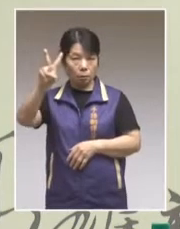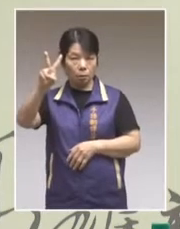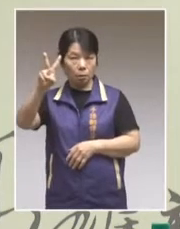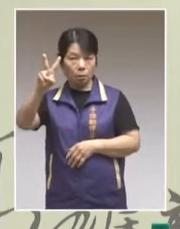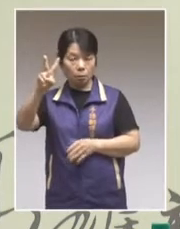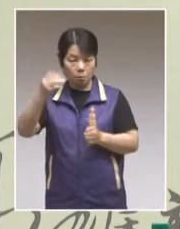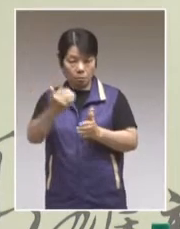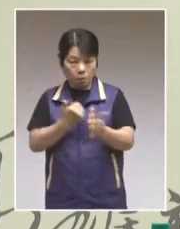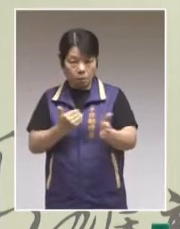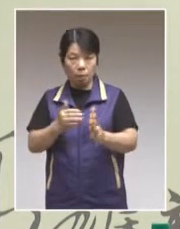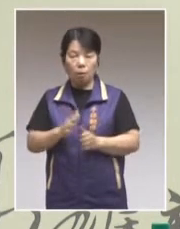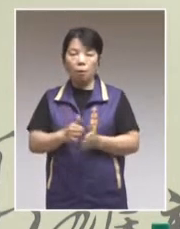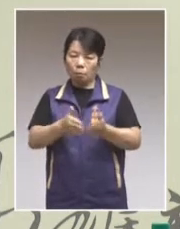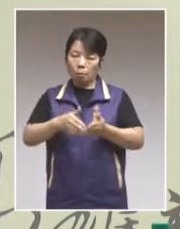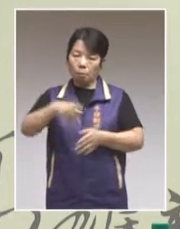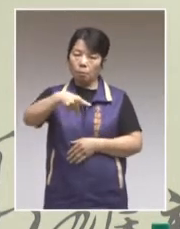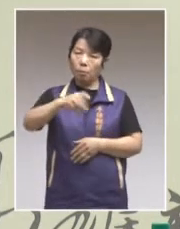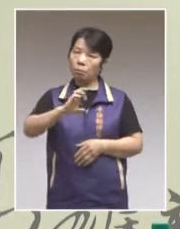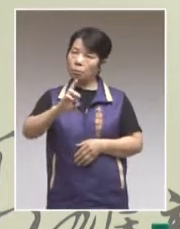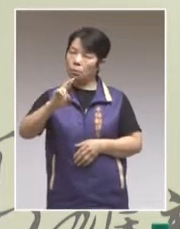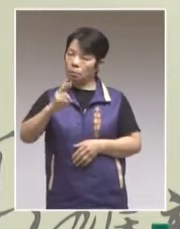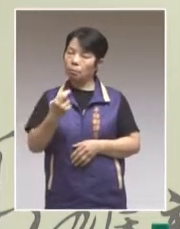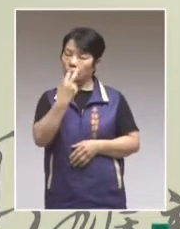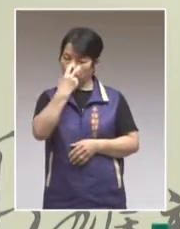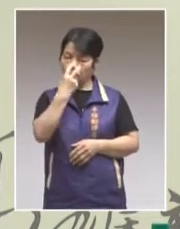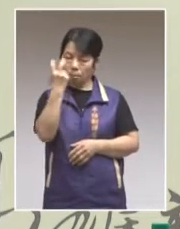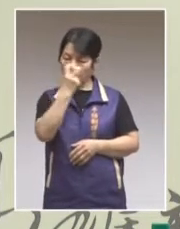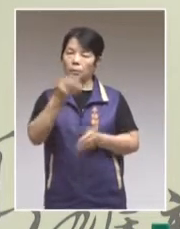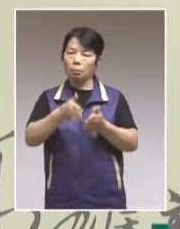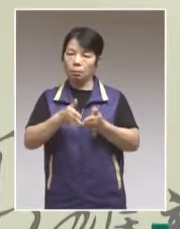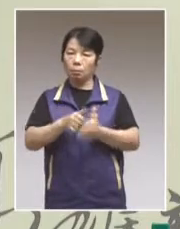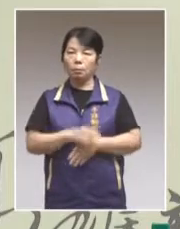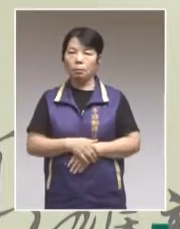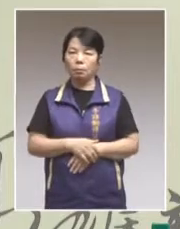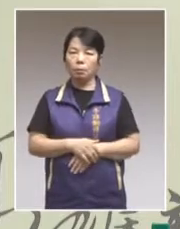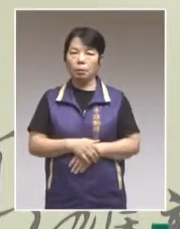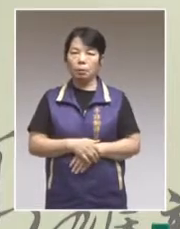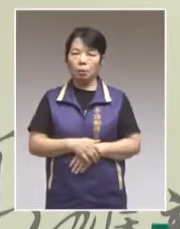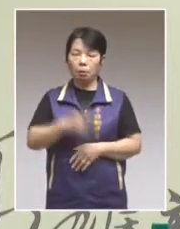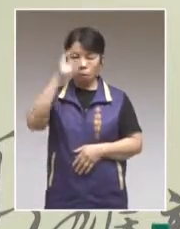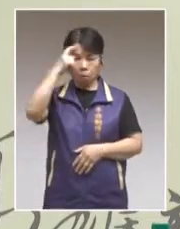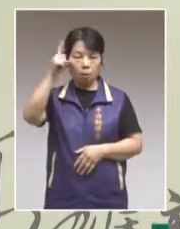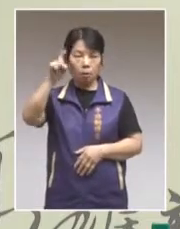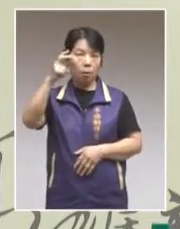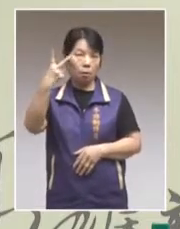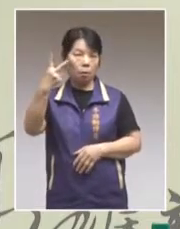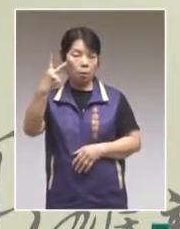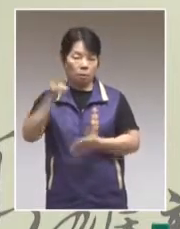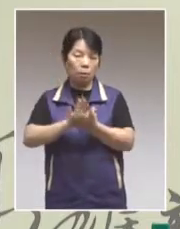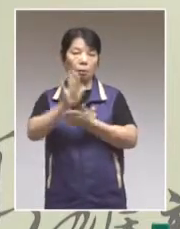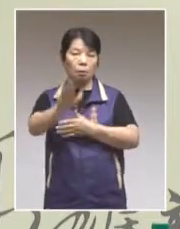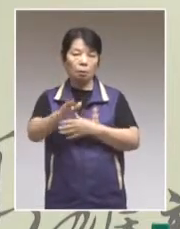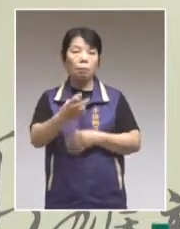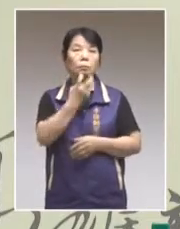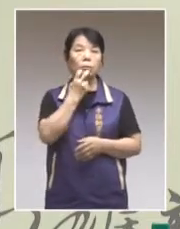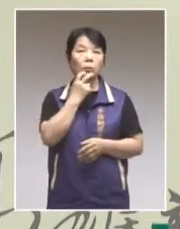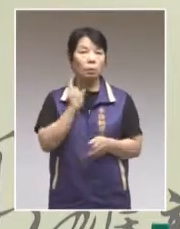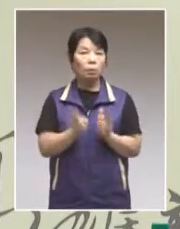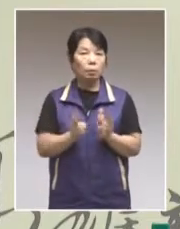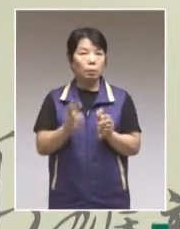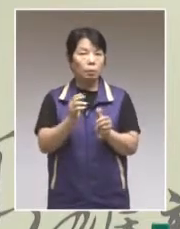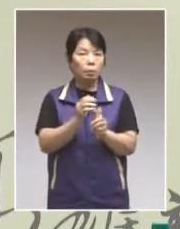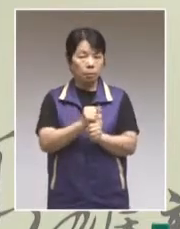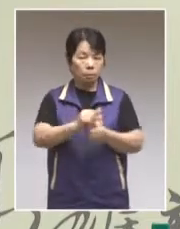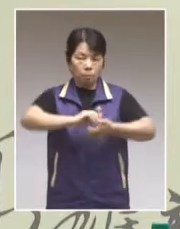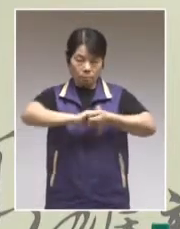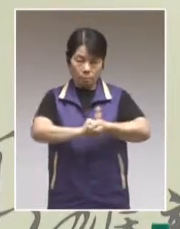你还要进行 PCR 的采检，好，那12月之后现在中央在啊订定这些相